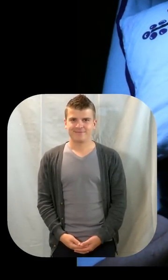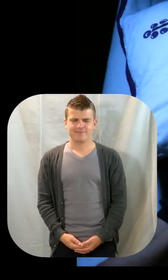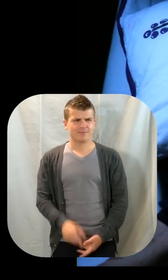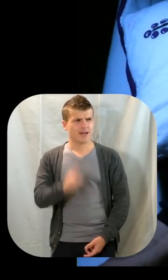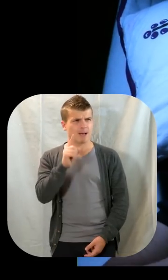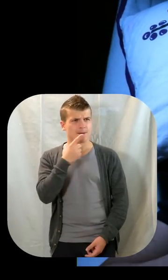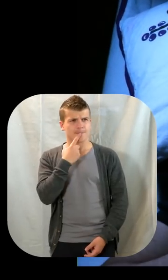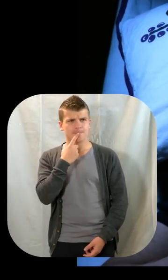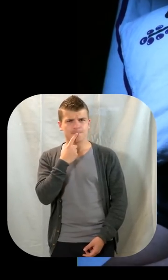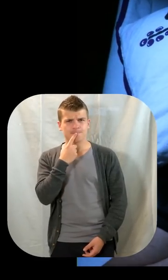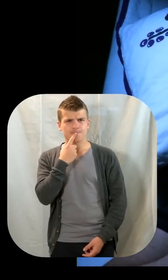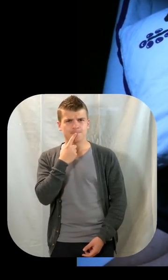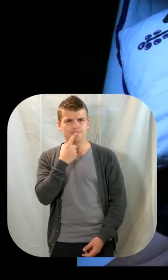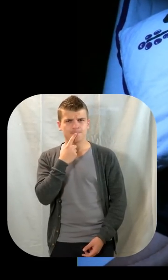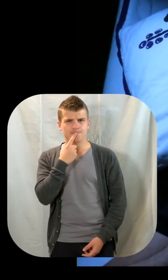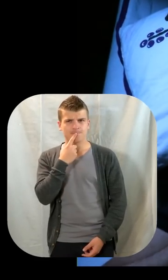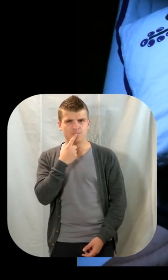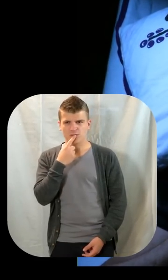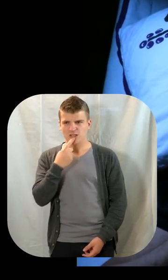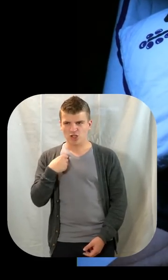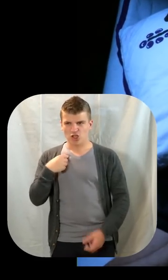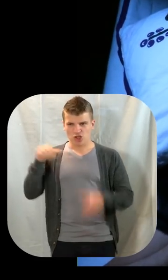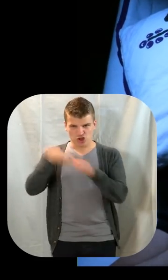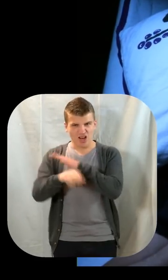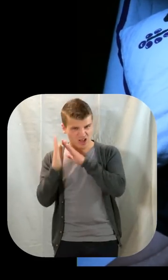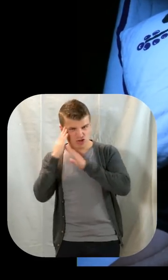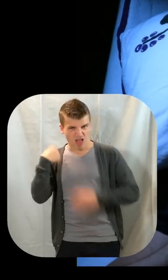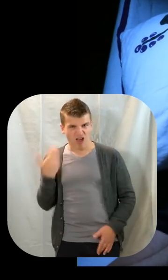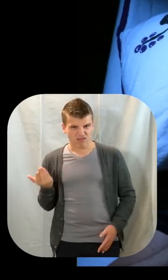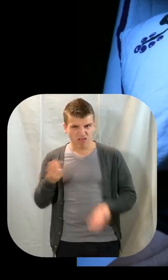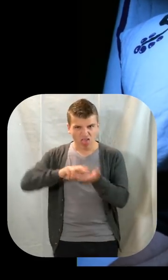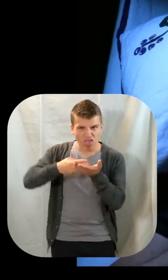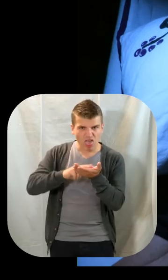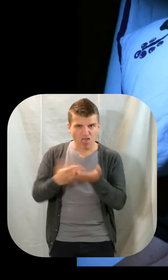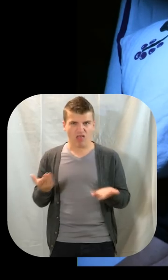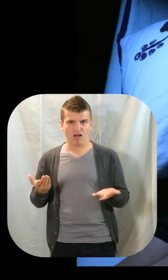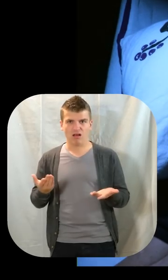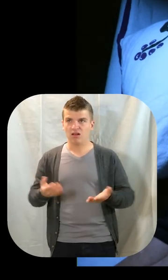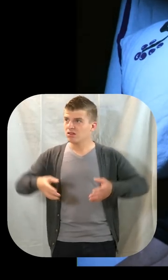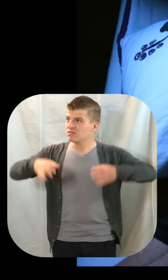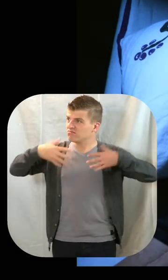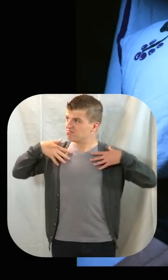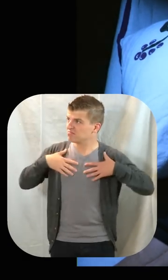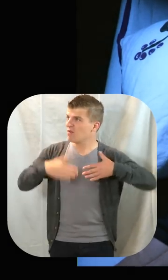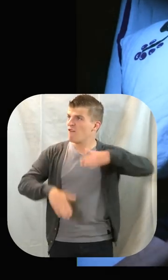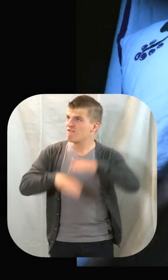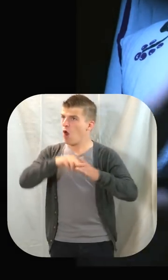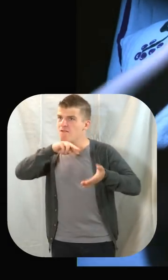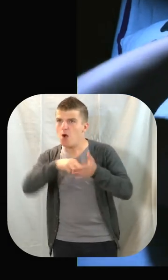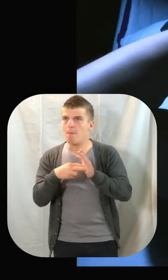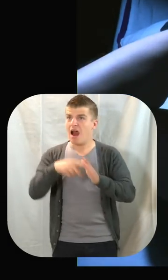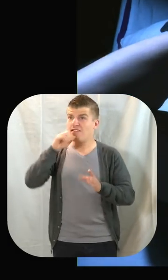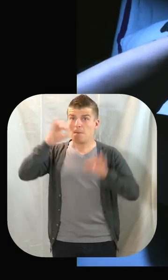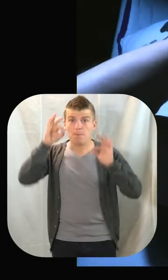Obwohl, schlecht geschlafen habe ich in dieser Nacht. So richtig gut vorbereitet bin ich auf solche Notfälle ja